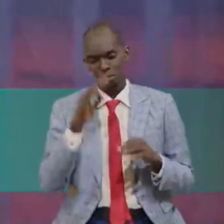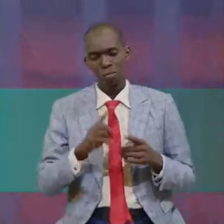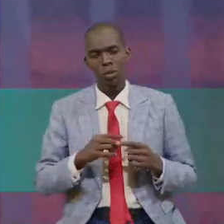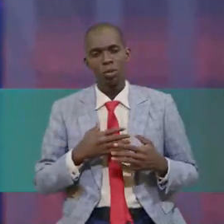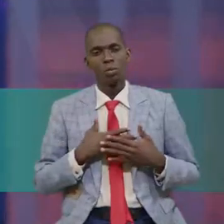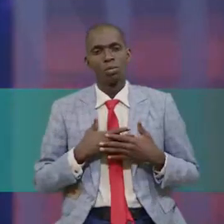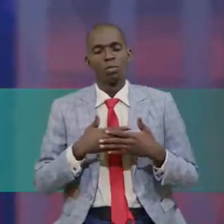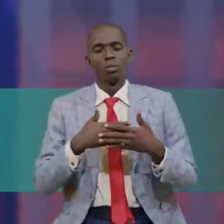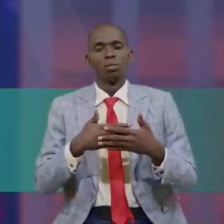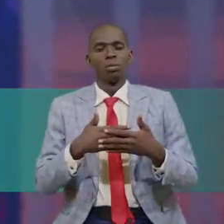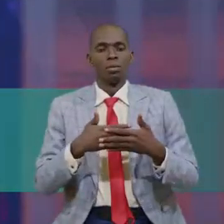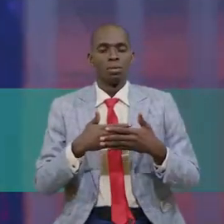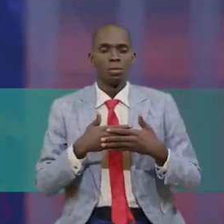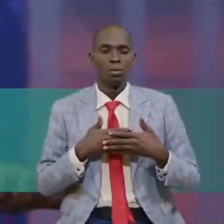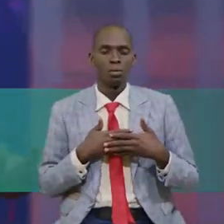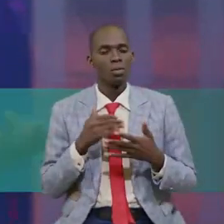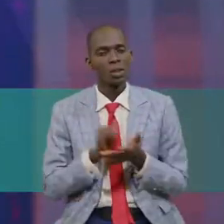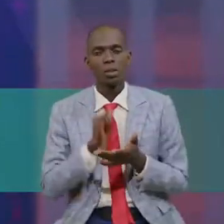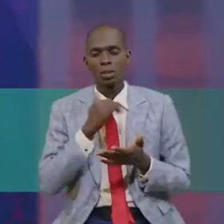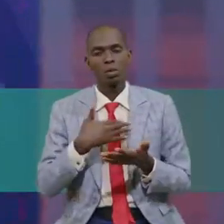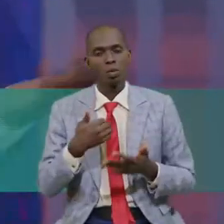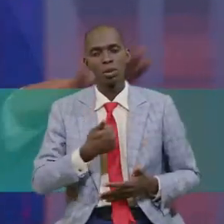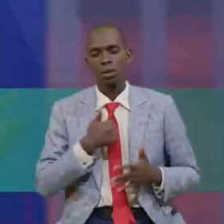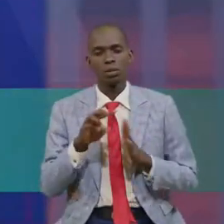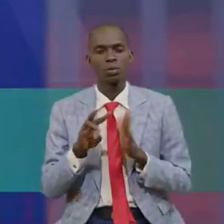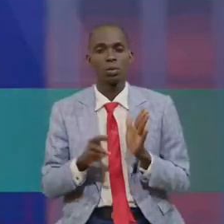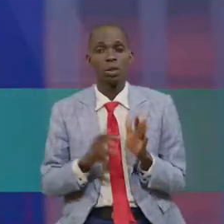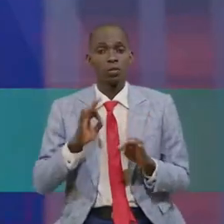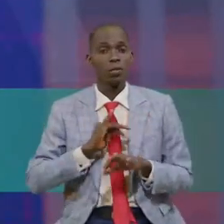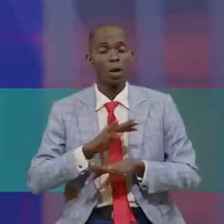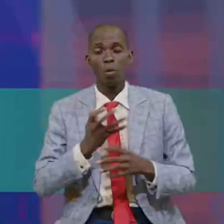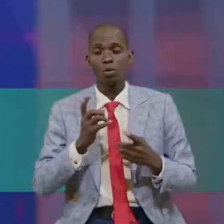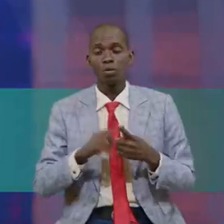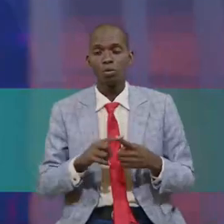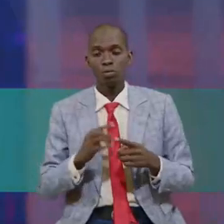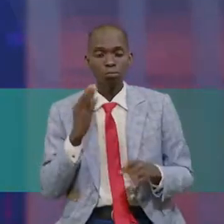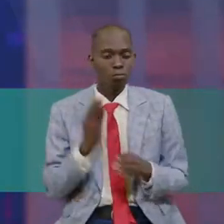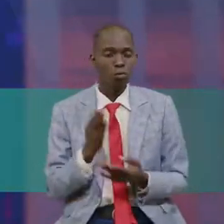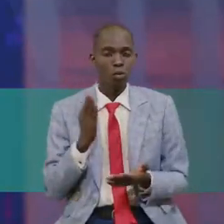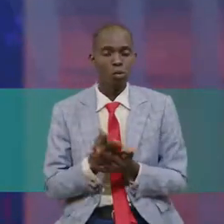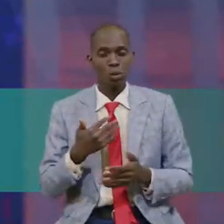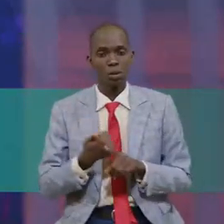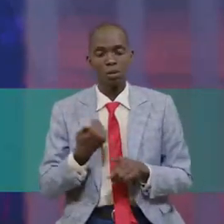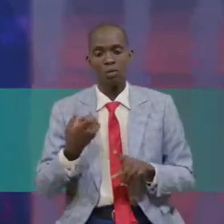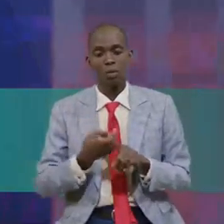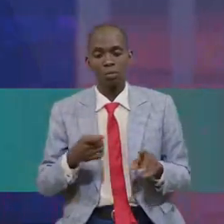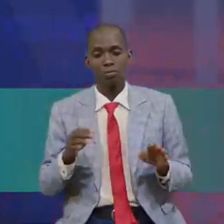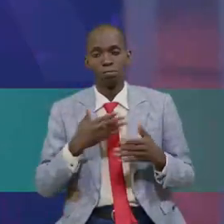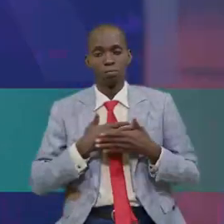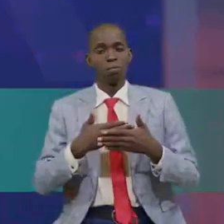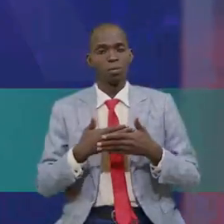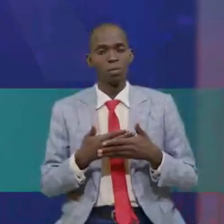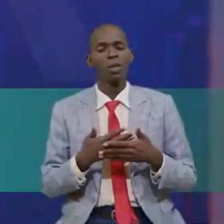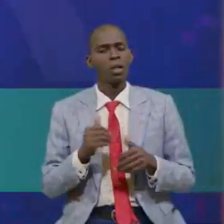je respire. C'est mon libre arbitre. Si je ne veux pas respirer, je sais comment le faire. Chacun sait comment arrêter sa